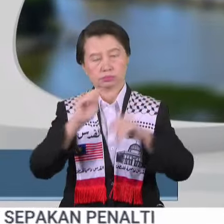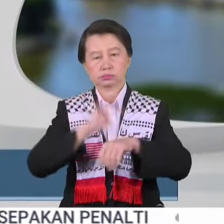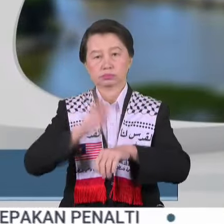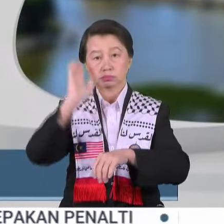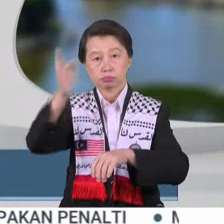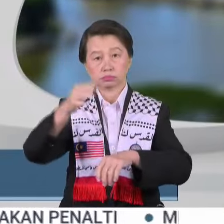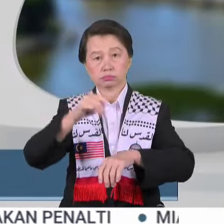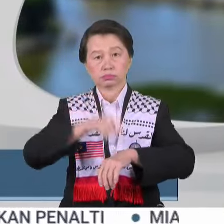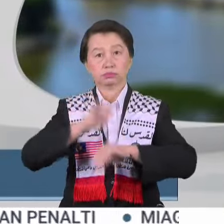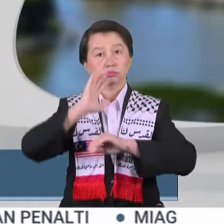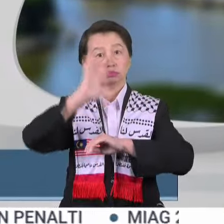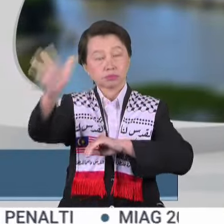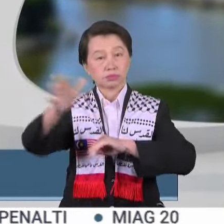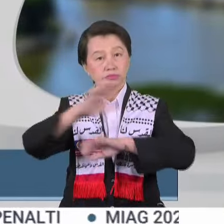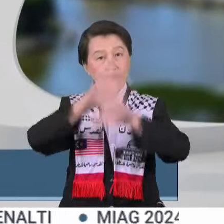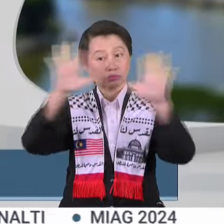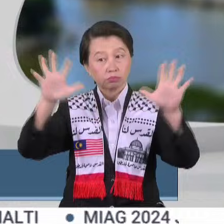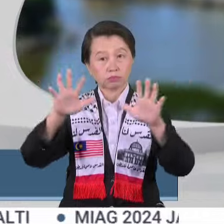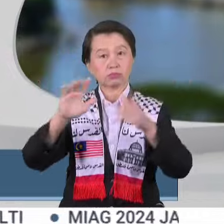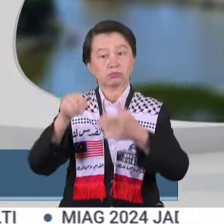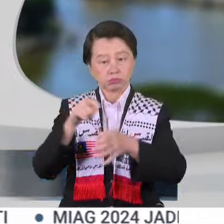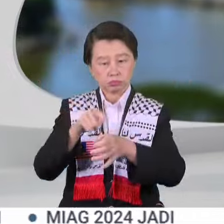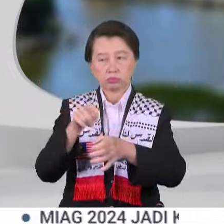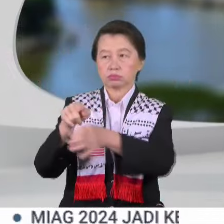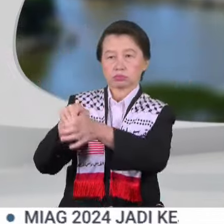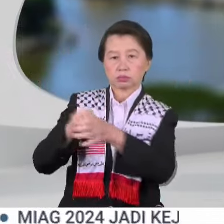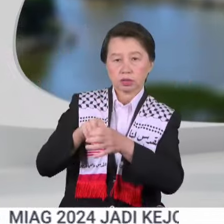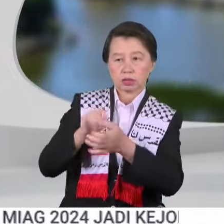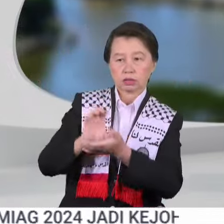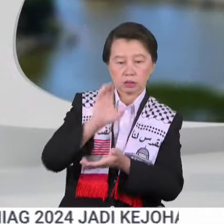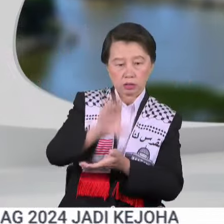depannya yang cerah menjadi tarikan pelabur untuk